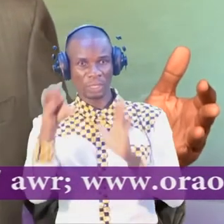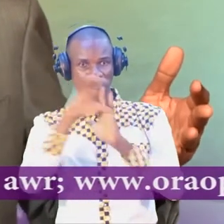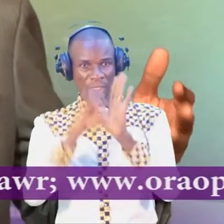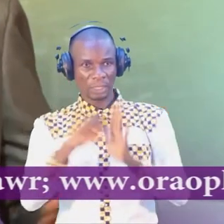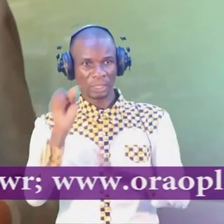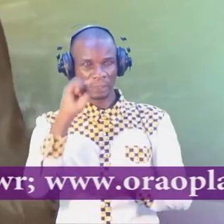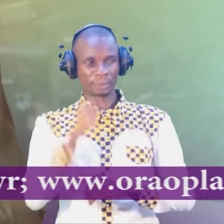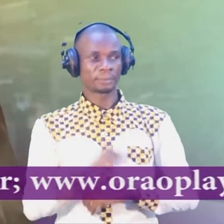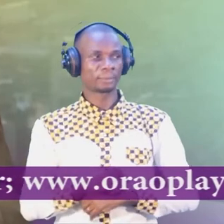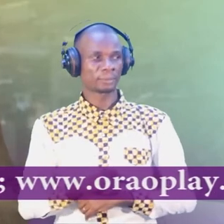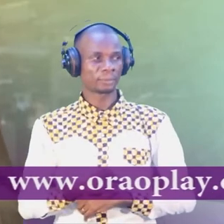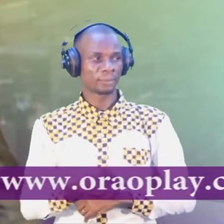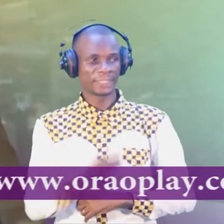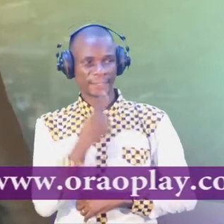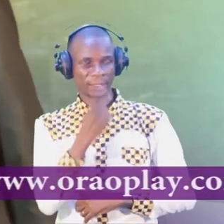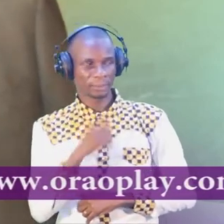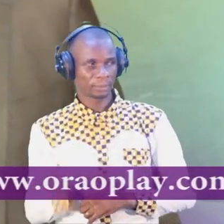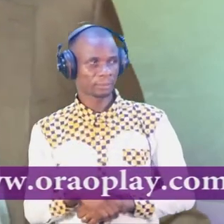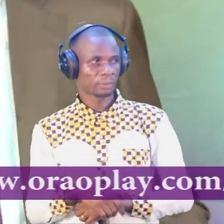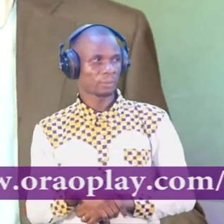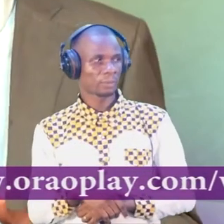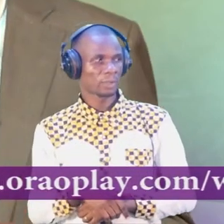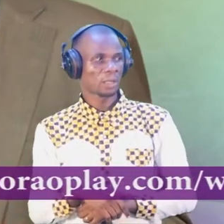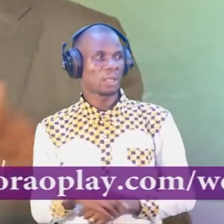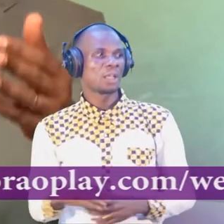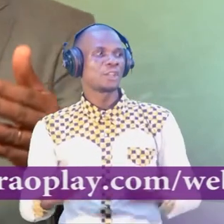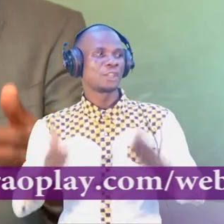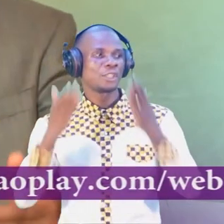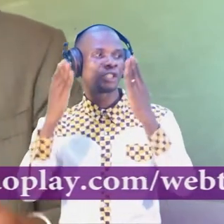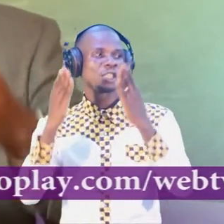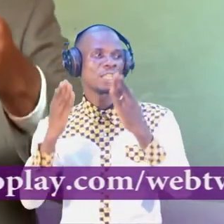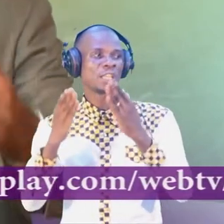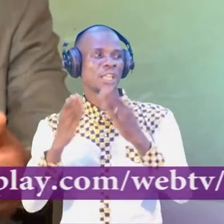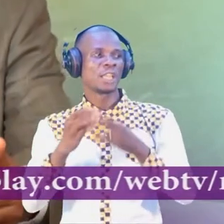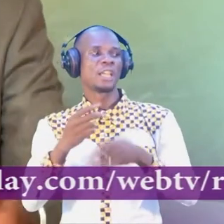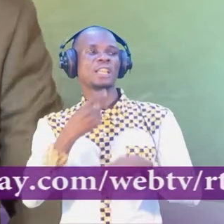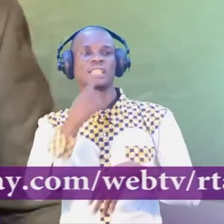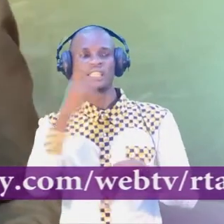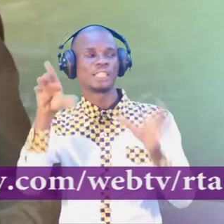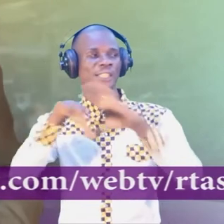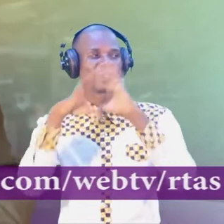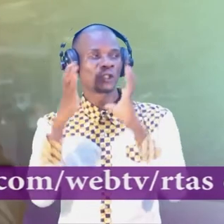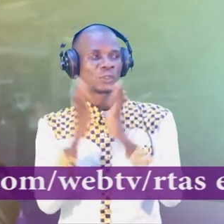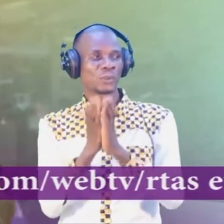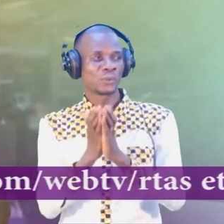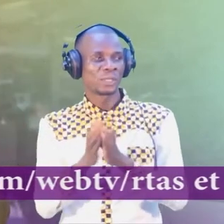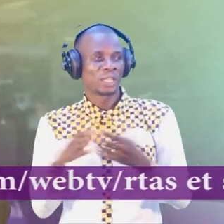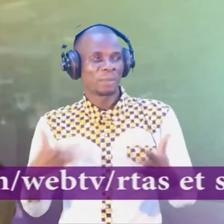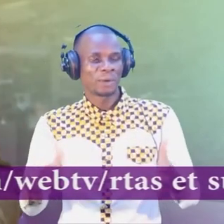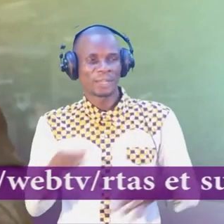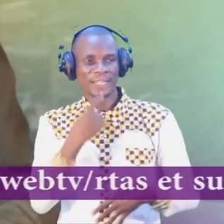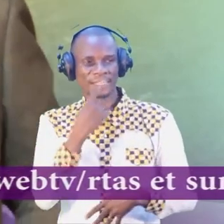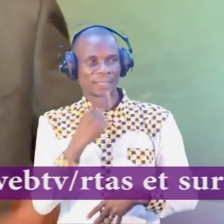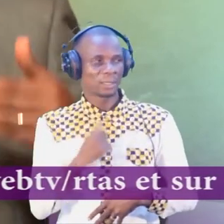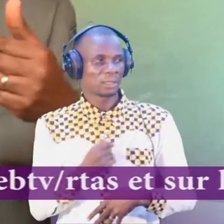Anasema tu kwamba kwa sababu nimekuokoa wewe, kwa sababu nimekusaidia, umetoka katika